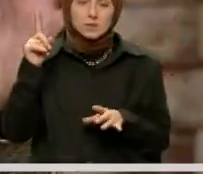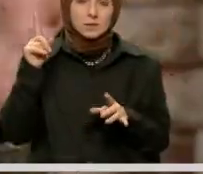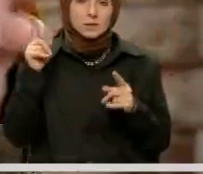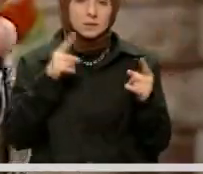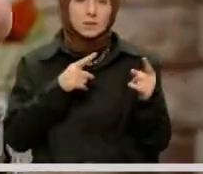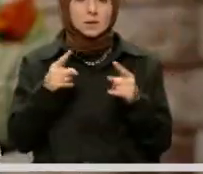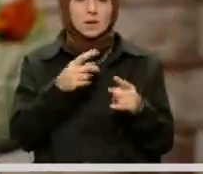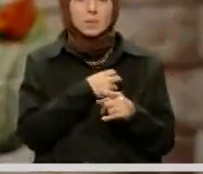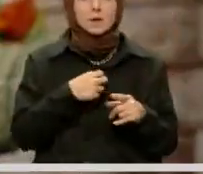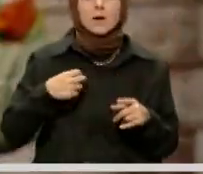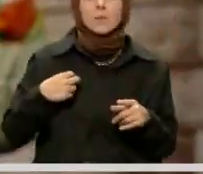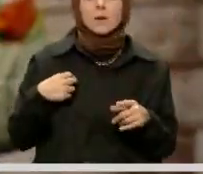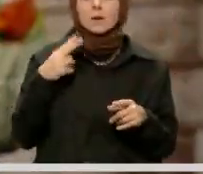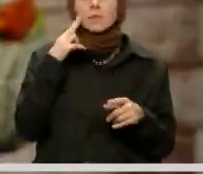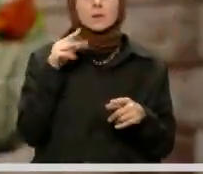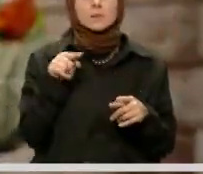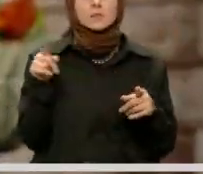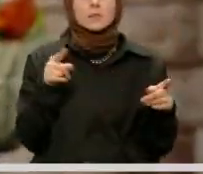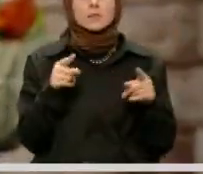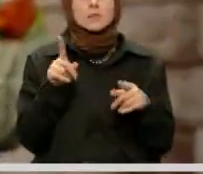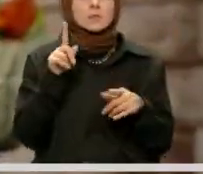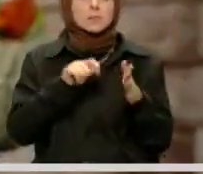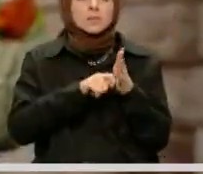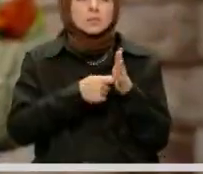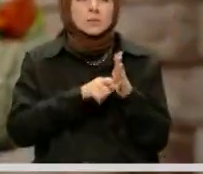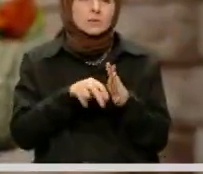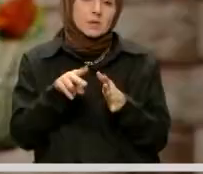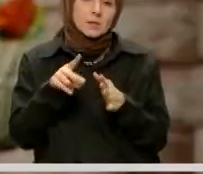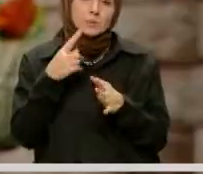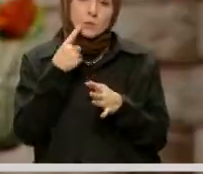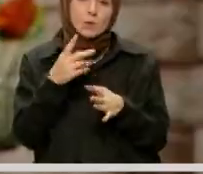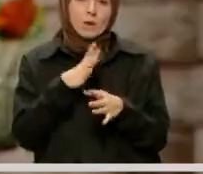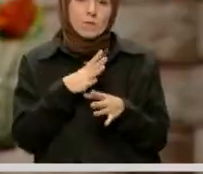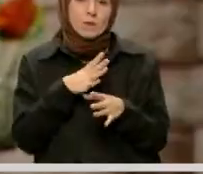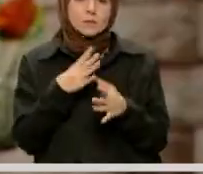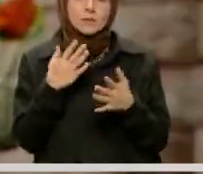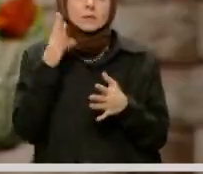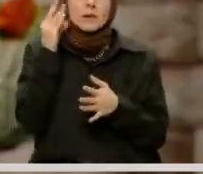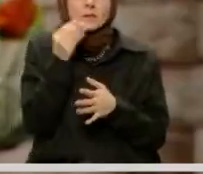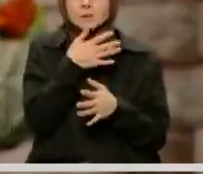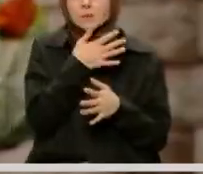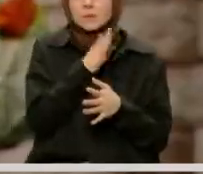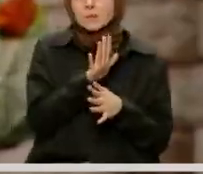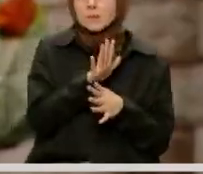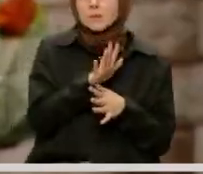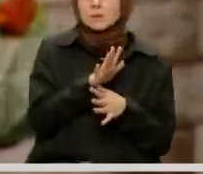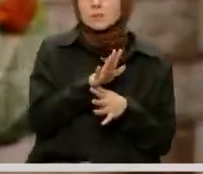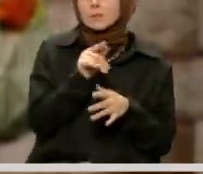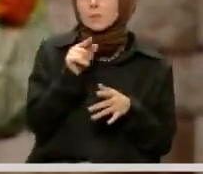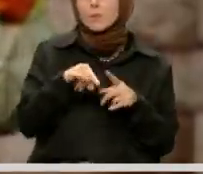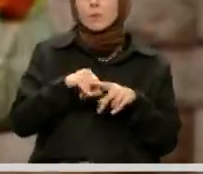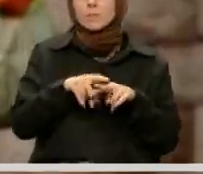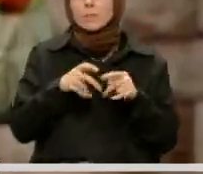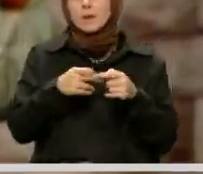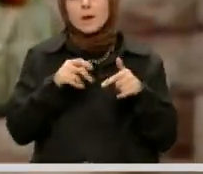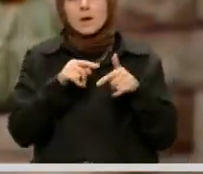arasında bizim bilemeyeceğimiz bir şifre. Mahiyetini tam bilemediğimiz. Mahiyetini bilemediğimiz, anlamını bilemediğimiz harfler için